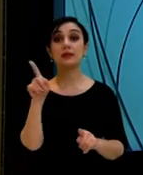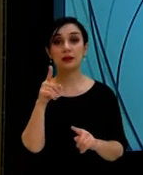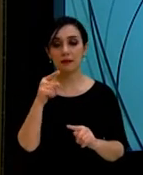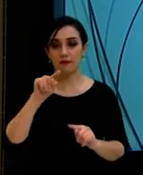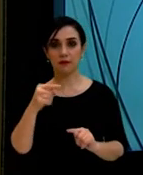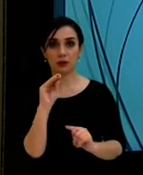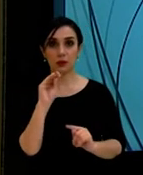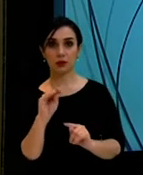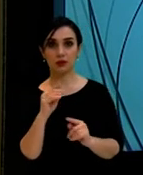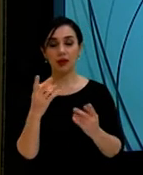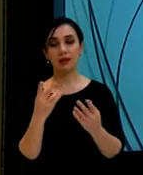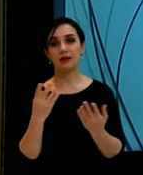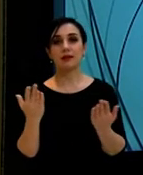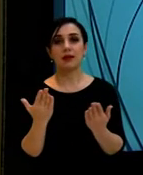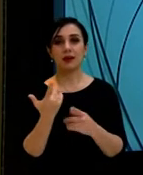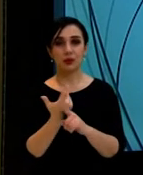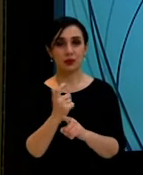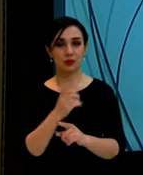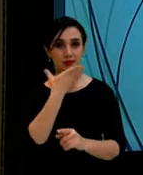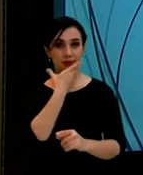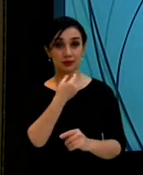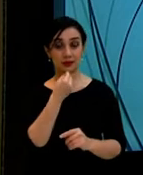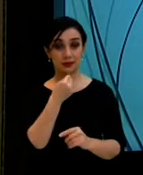virgul qo'yildi. Naqadar go'zalsa.